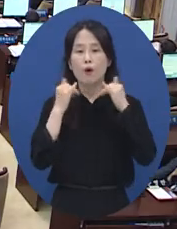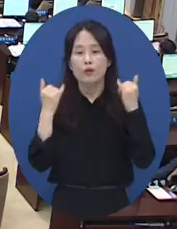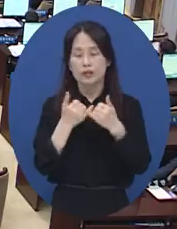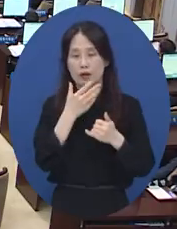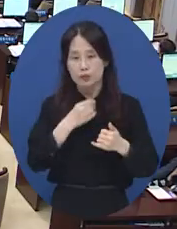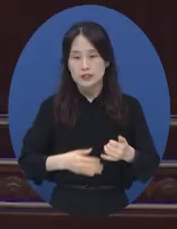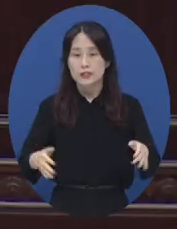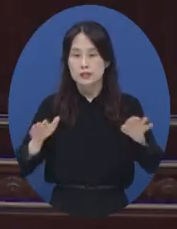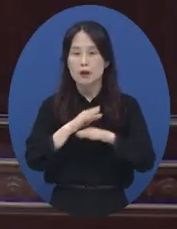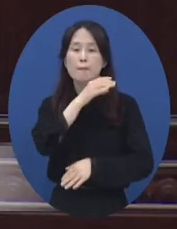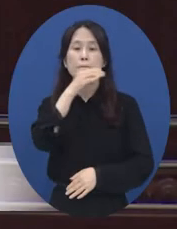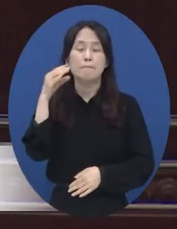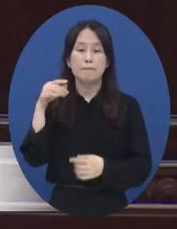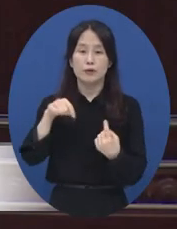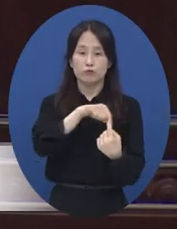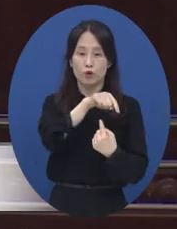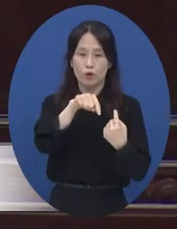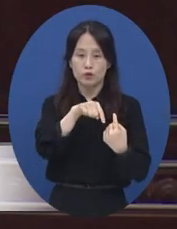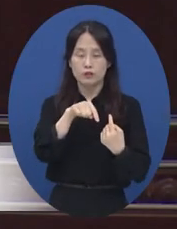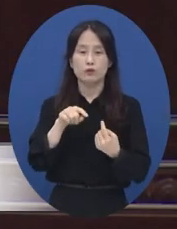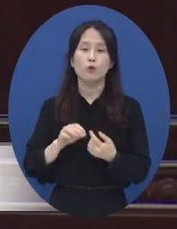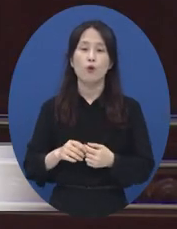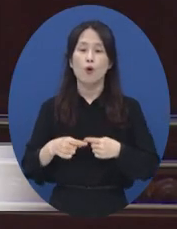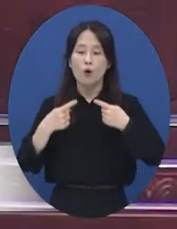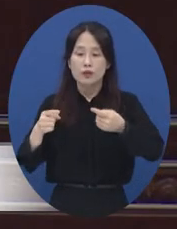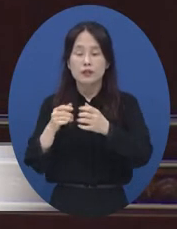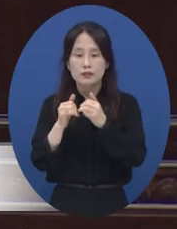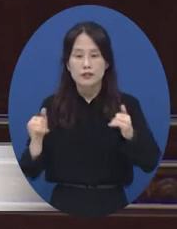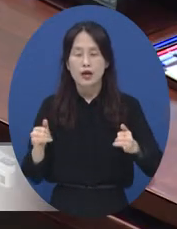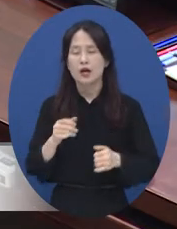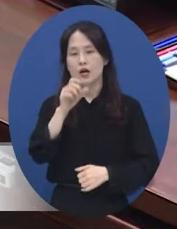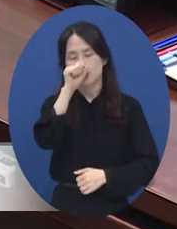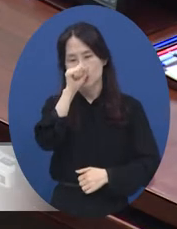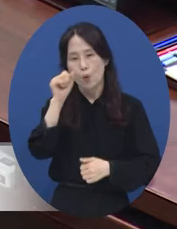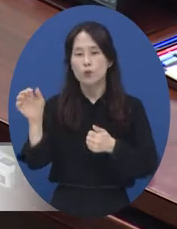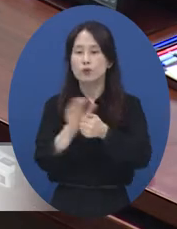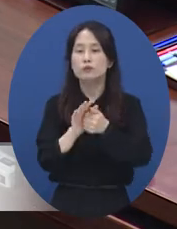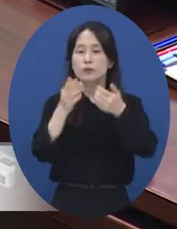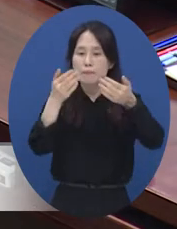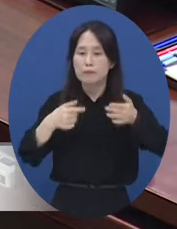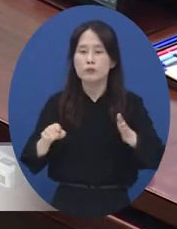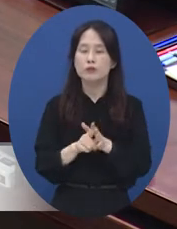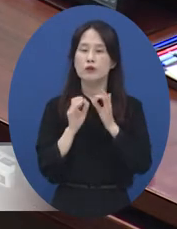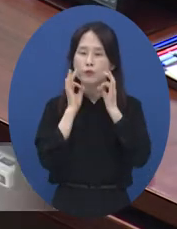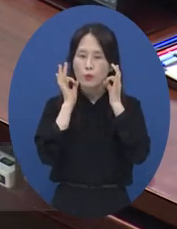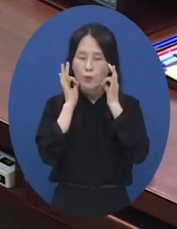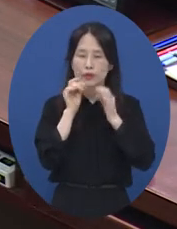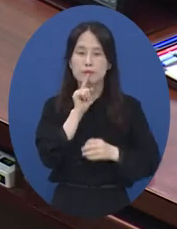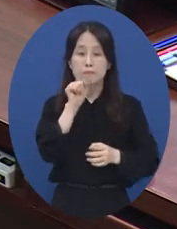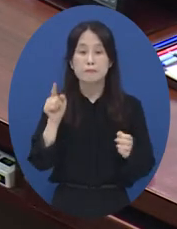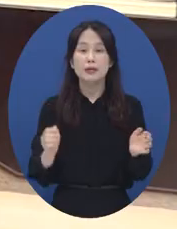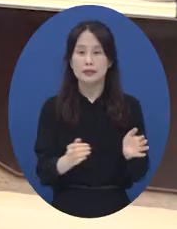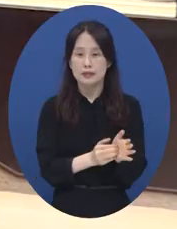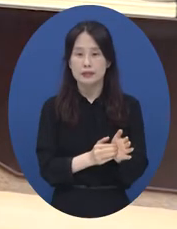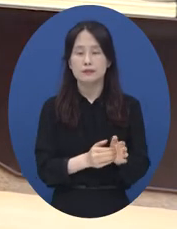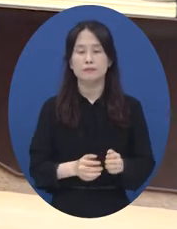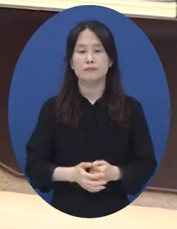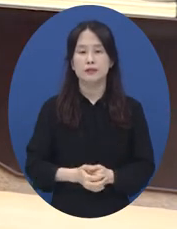2 올바르게 운영되고 이용자가 질높은 서비스를 받을 수 있도록 최선을 다하겠다 고 밝혔습니다